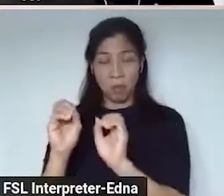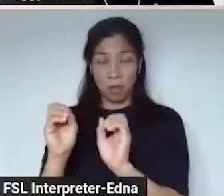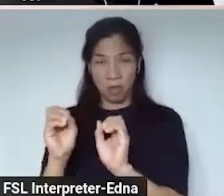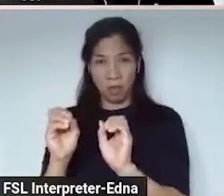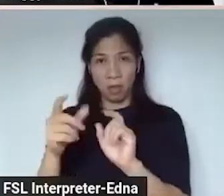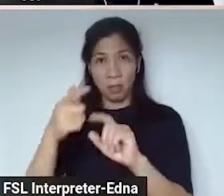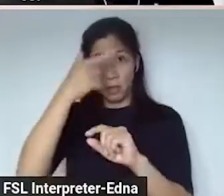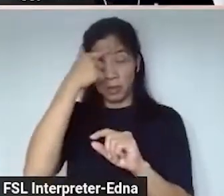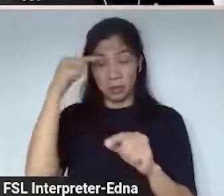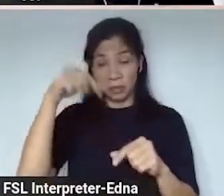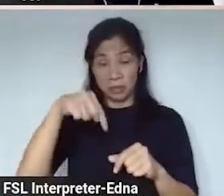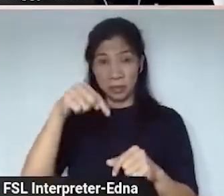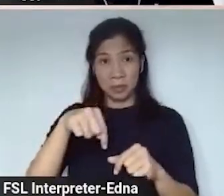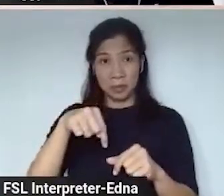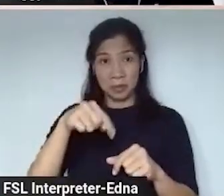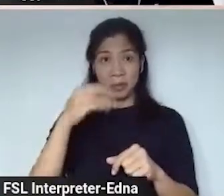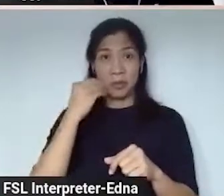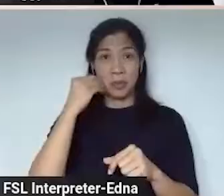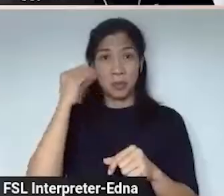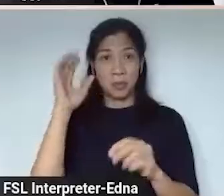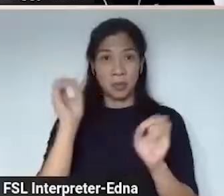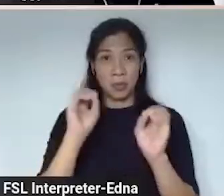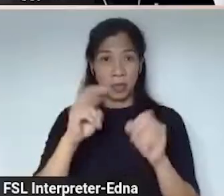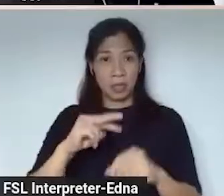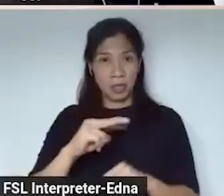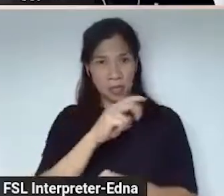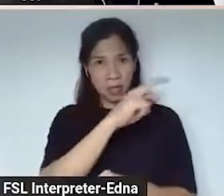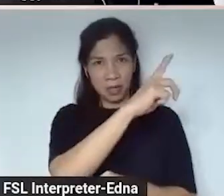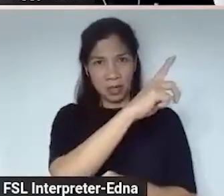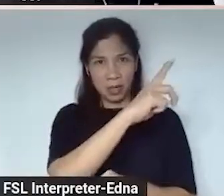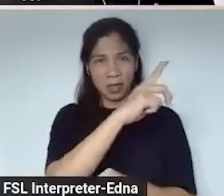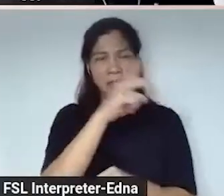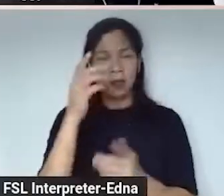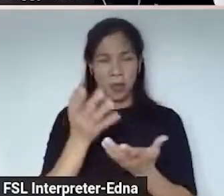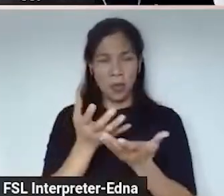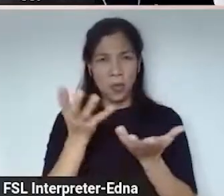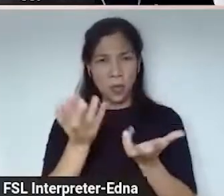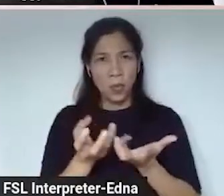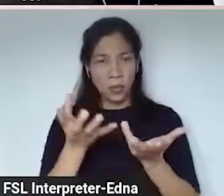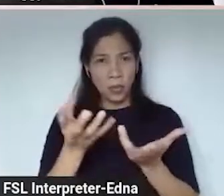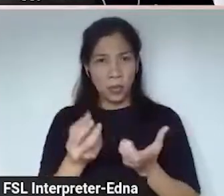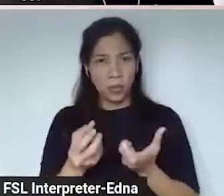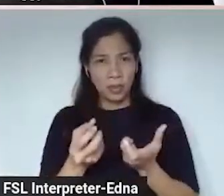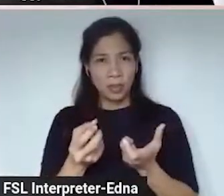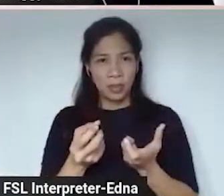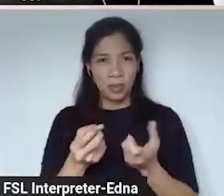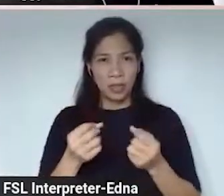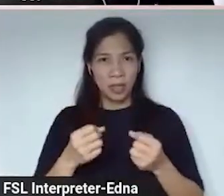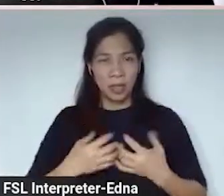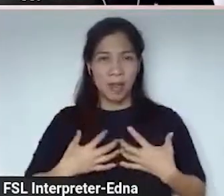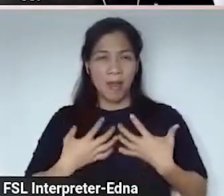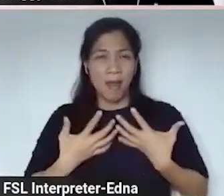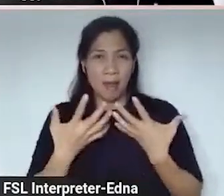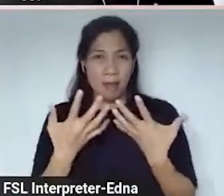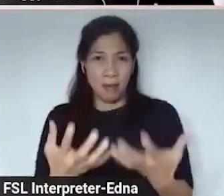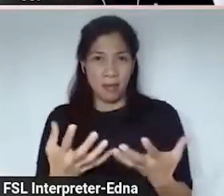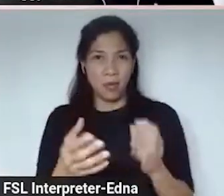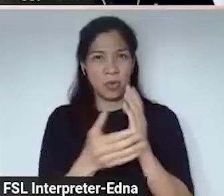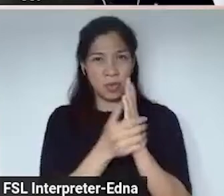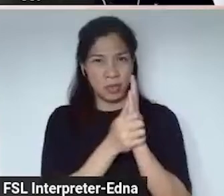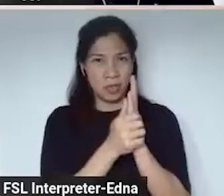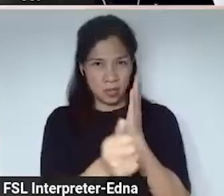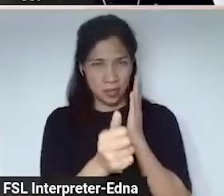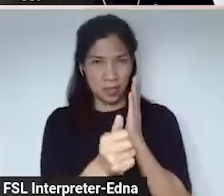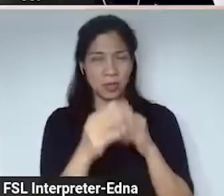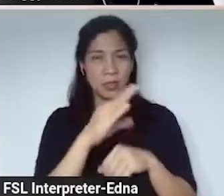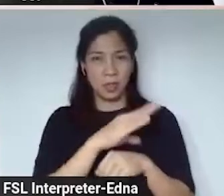gusto nilang ilabas sa iyo kung ano yung meron ka. A skill, and yung kumpiyansa sa sarili mo